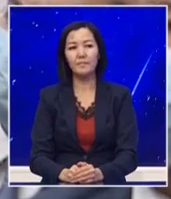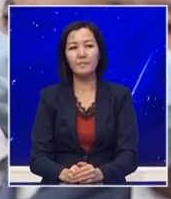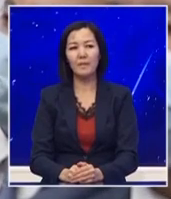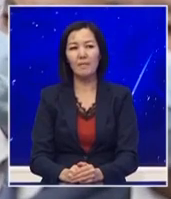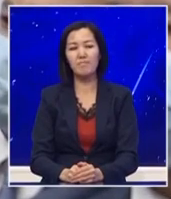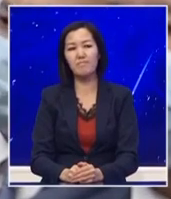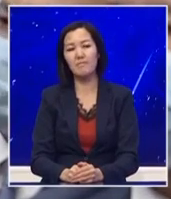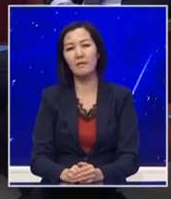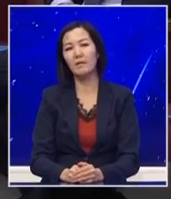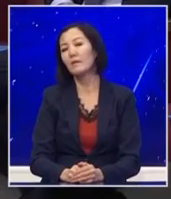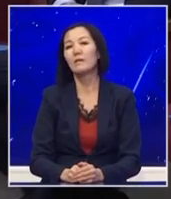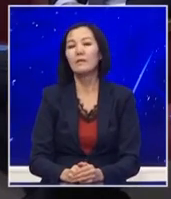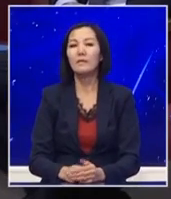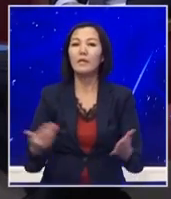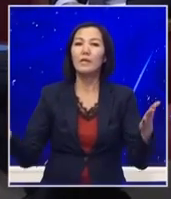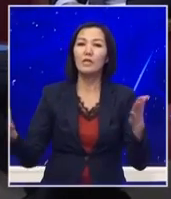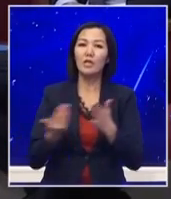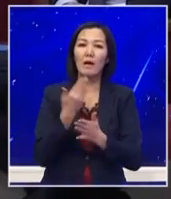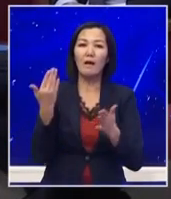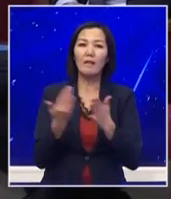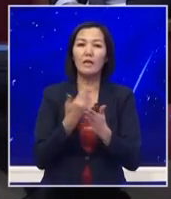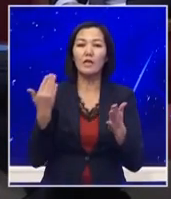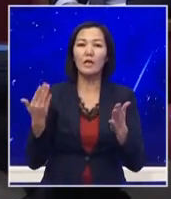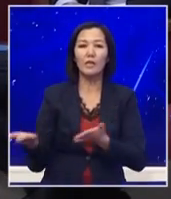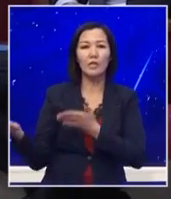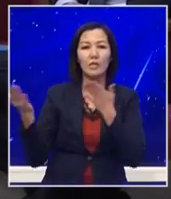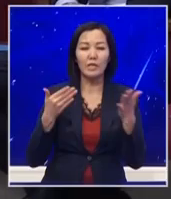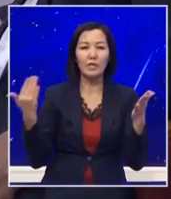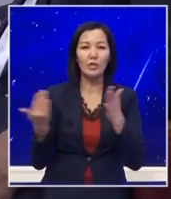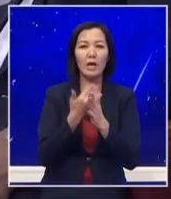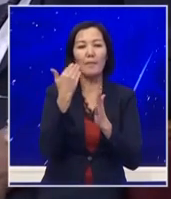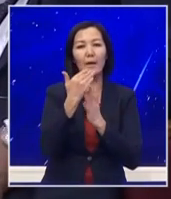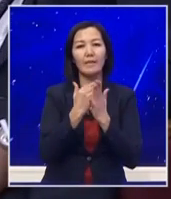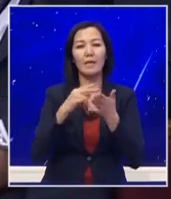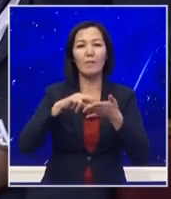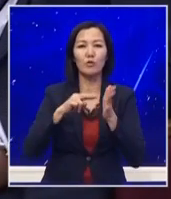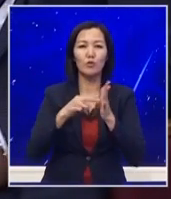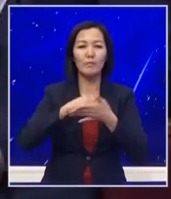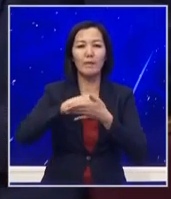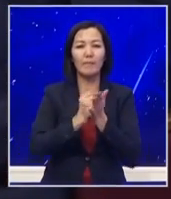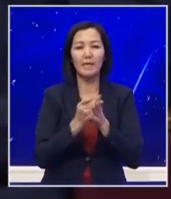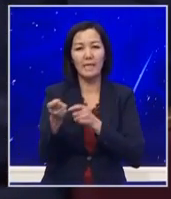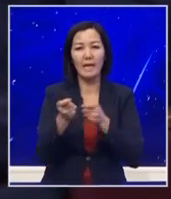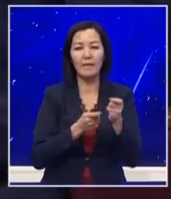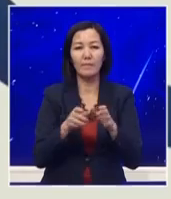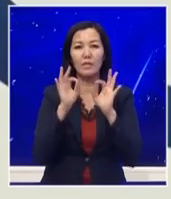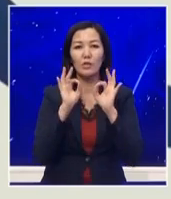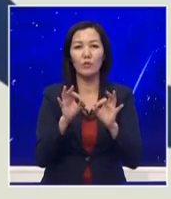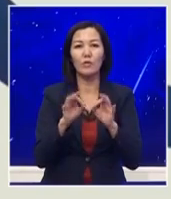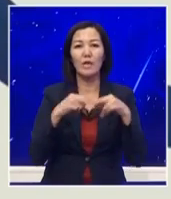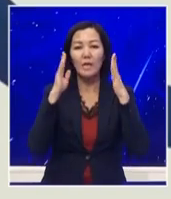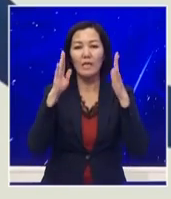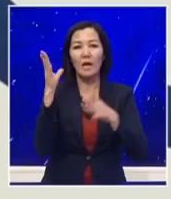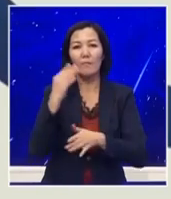Қарсы, қалшы. Жаңалығы, жаңа шақырылым, жаңа бағдарлама бекітті. әкімдікте жарады. Назарларына Алматы